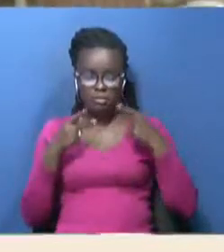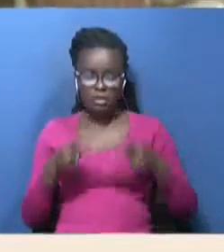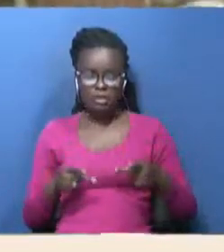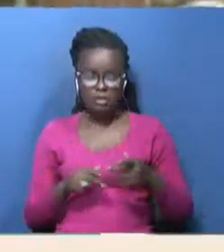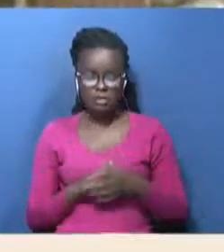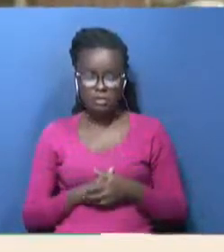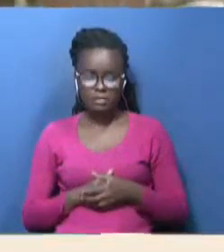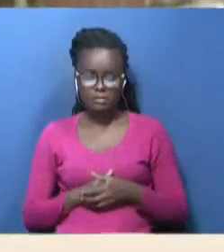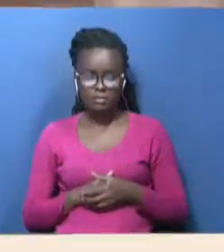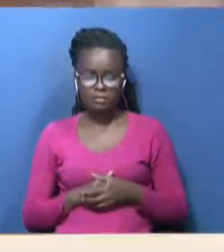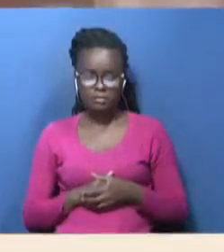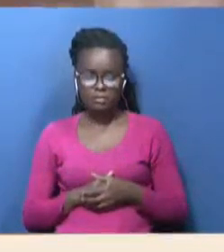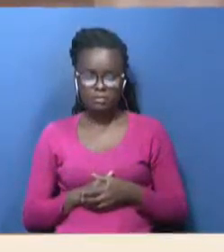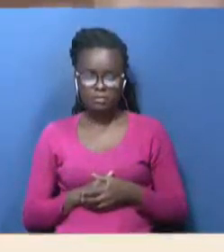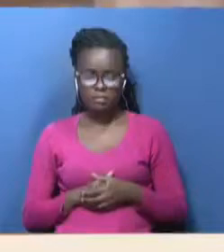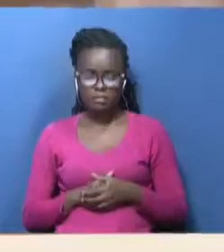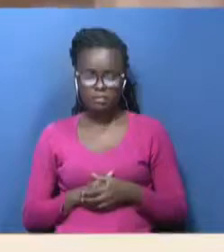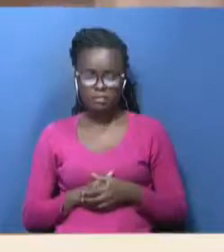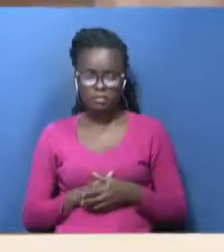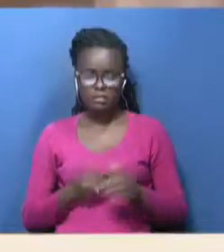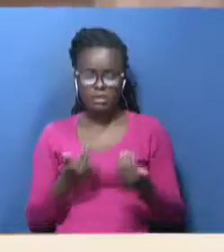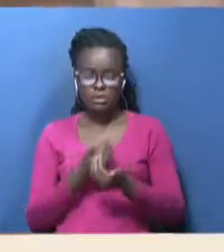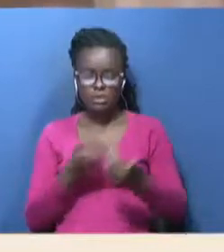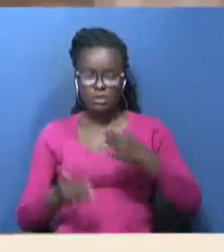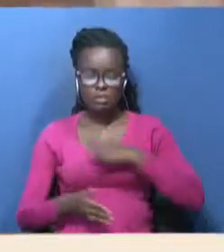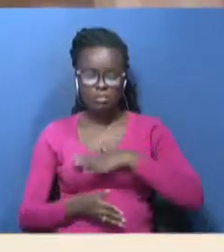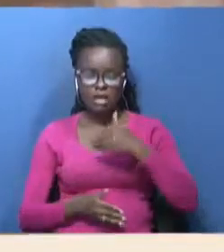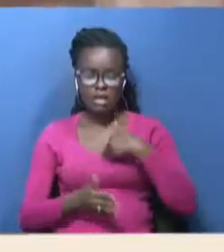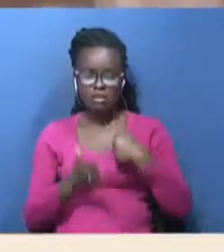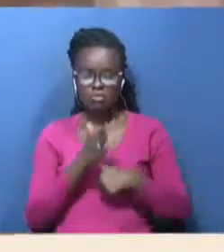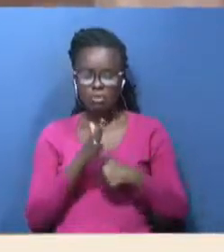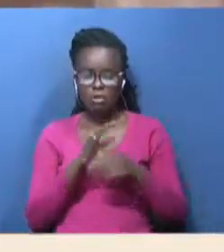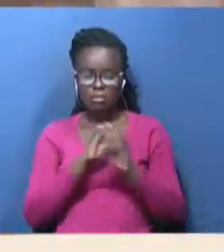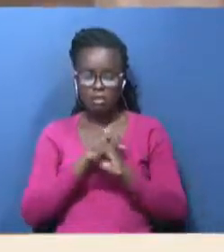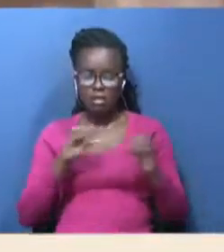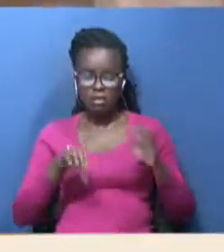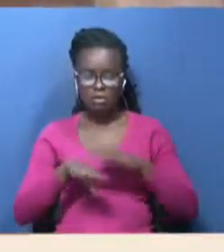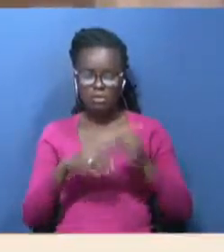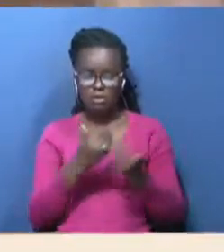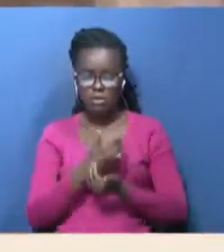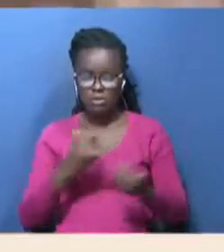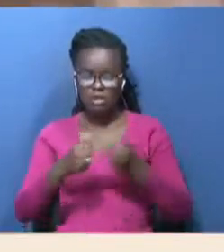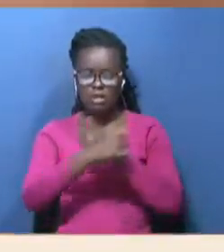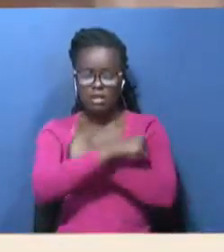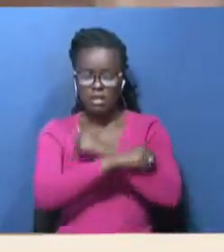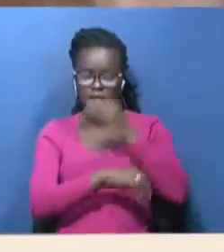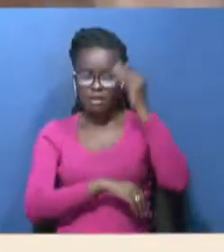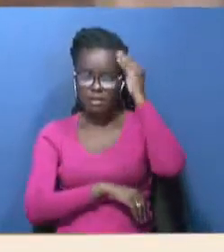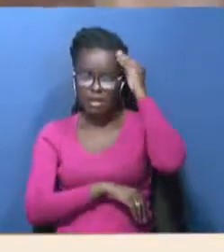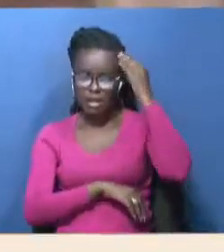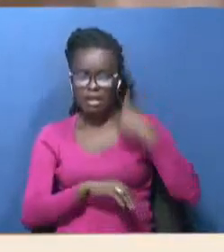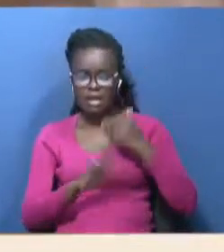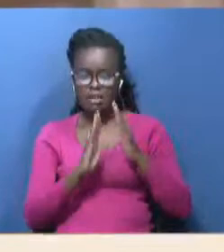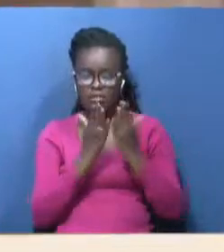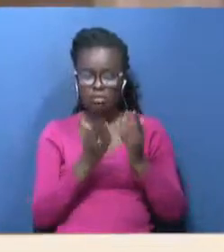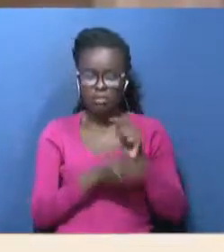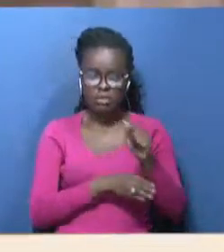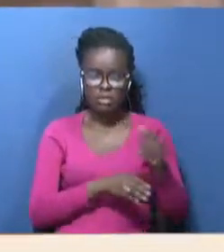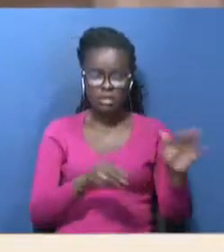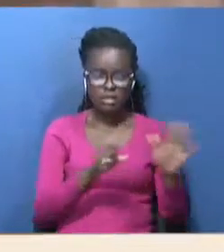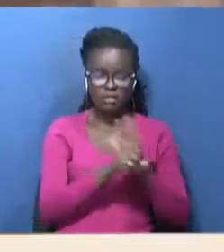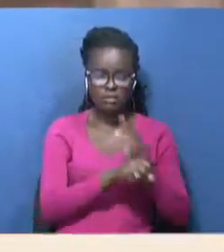thayũ. Ni watoto hawakuwa na maneno, watoto walikuwa wapole, wanapenda masomo, vitabu ndio hizi, zingine ndio hizo